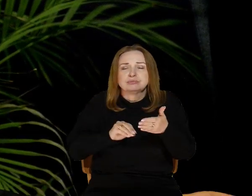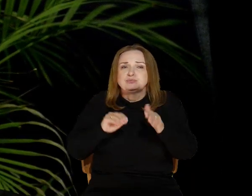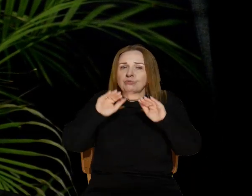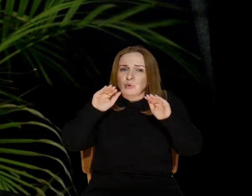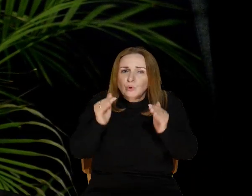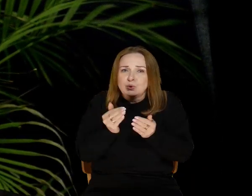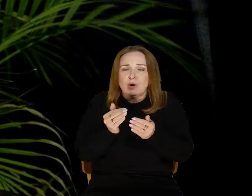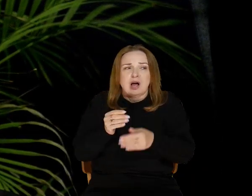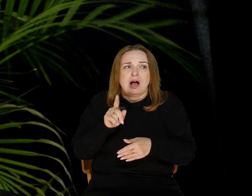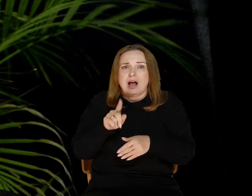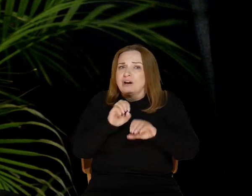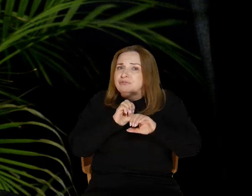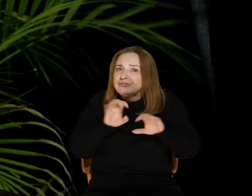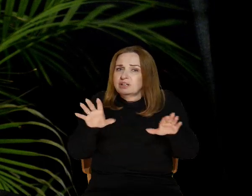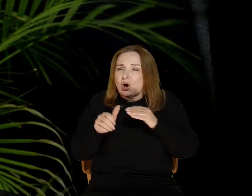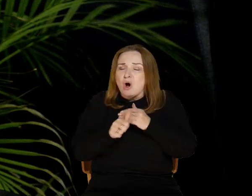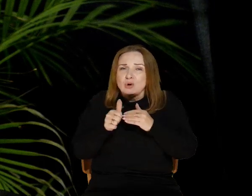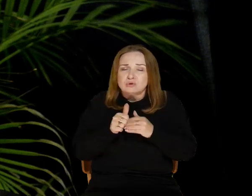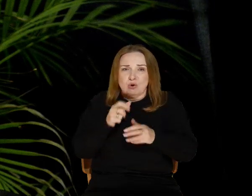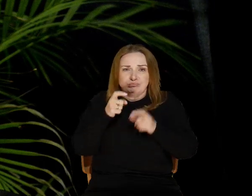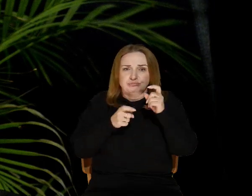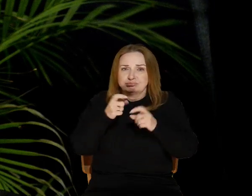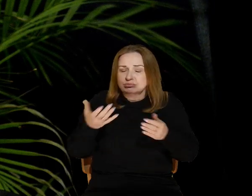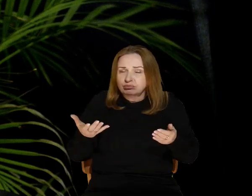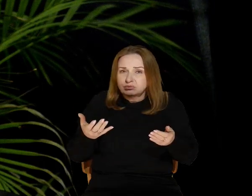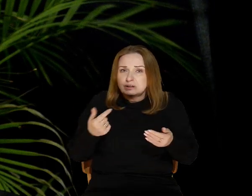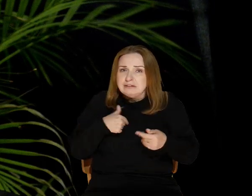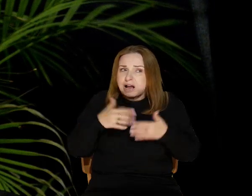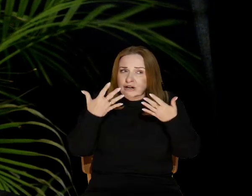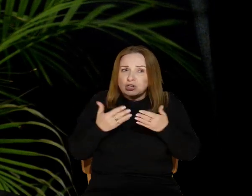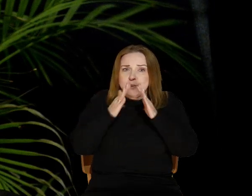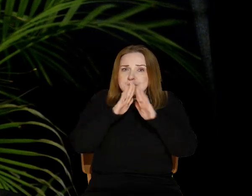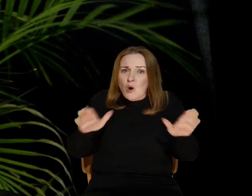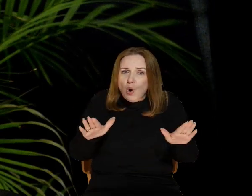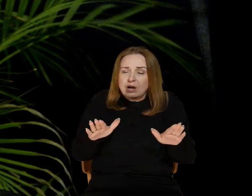rzecz jasna, opisać i bardzo wyraźnie zaznaczyć,